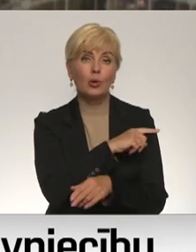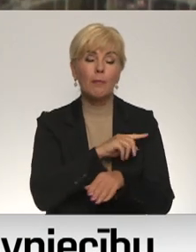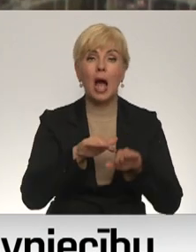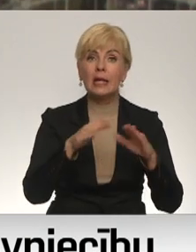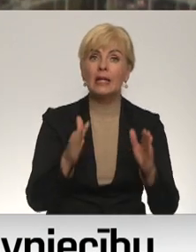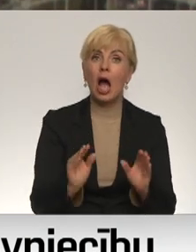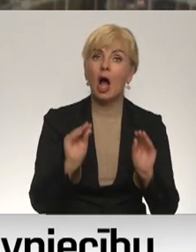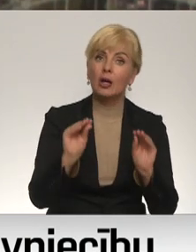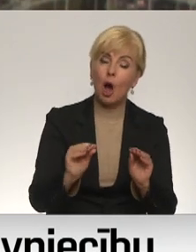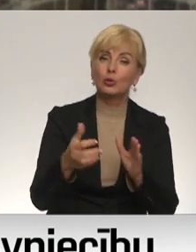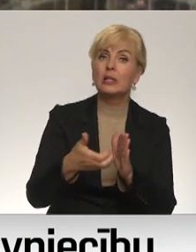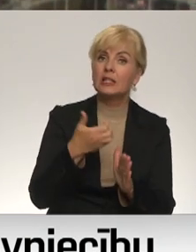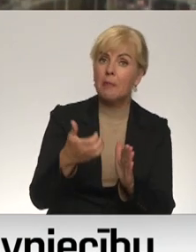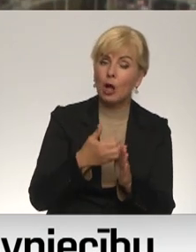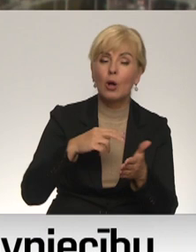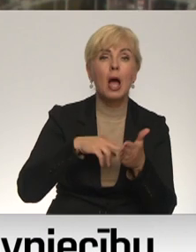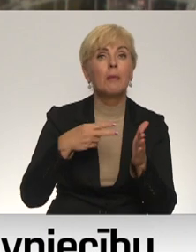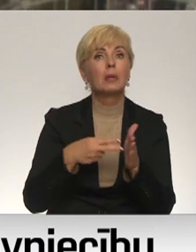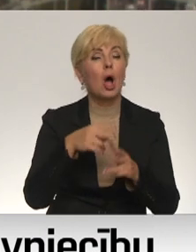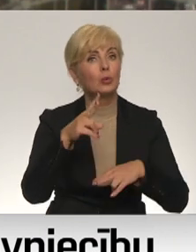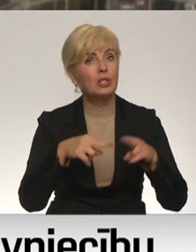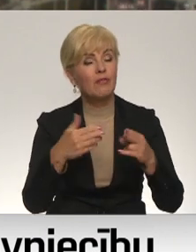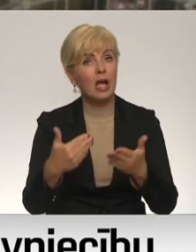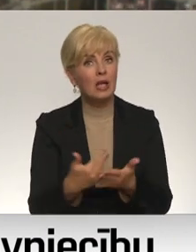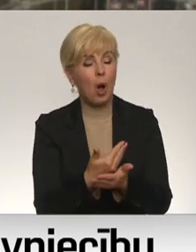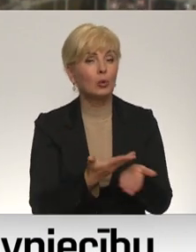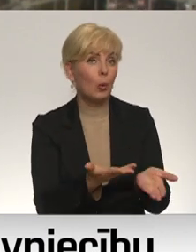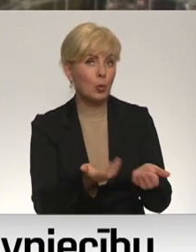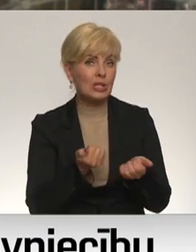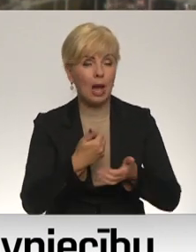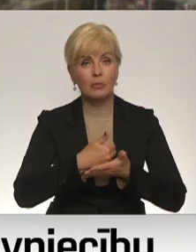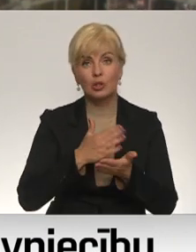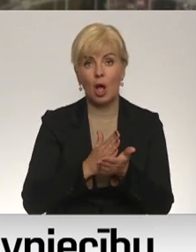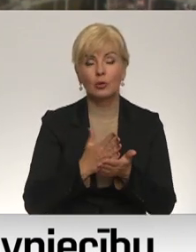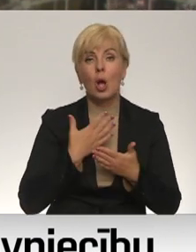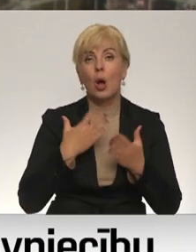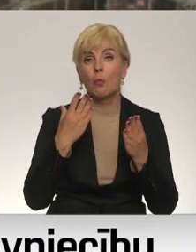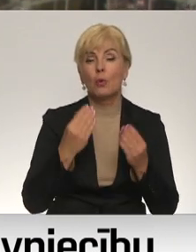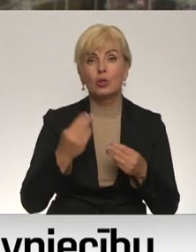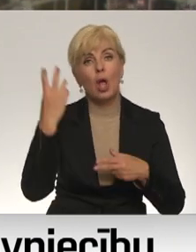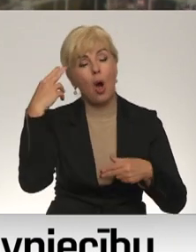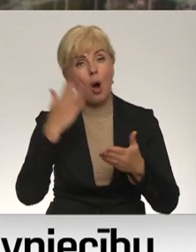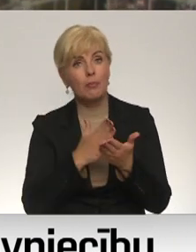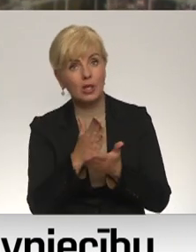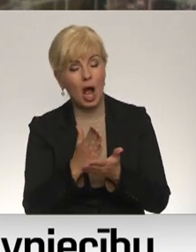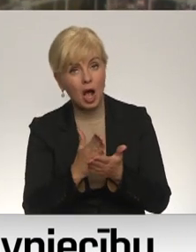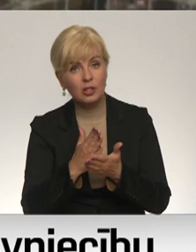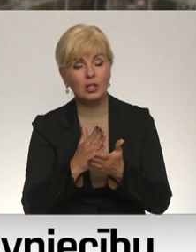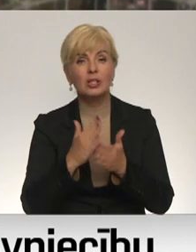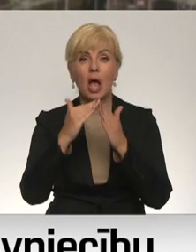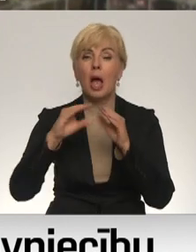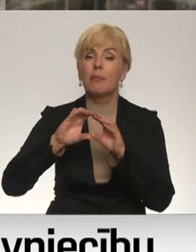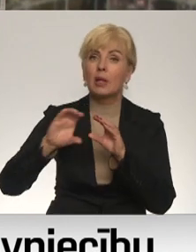un izmantošanu, gan plāniem izbūvēt jaunu uzņemšanas nodaļu, mūsdienīgu operāciju zāļu bloku un ārstniecības